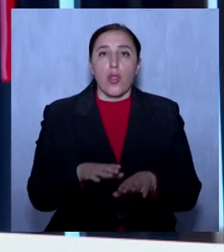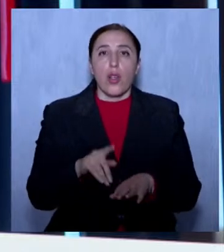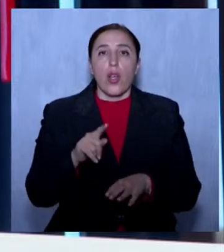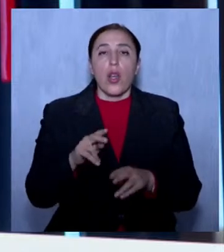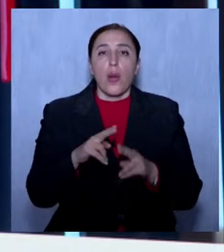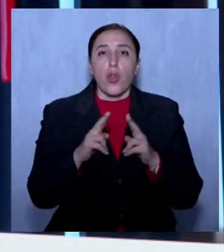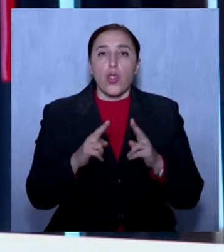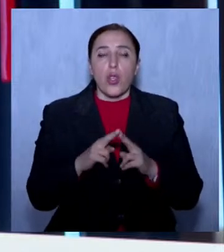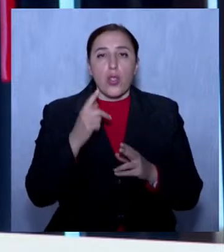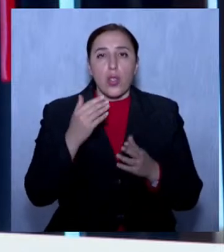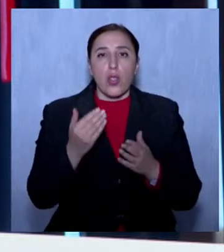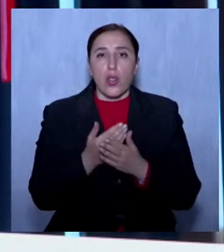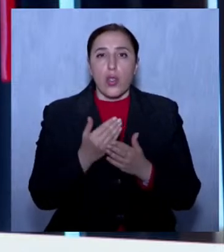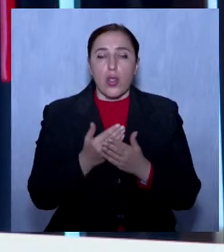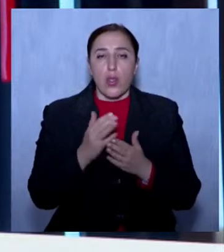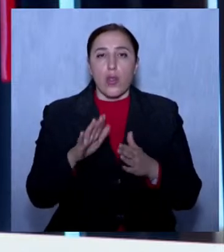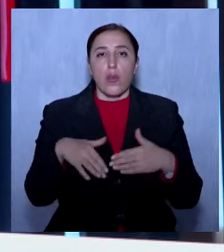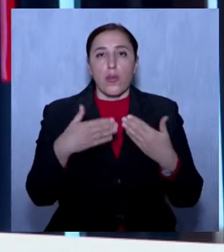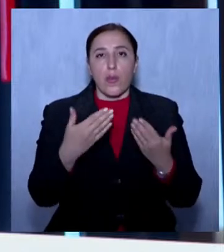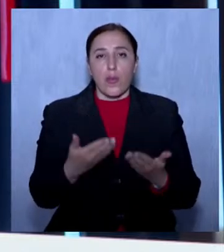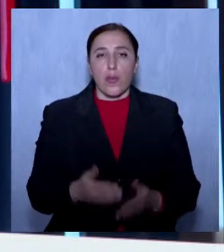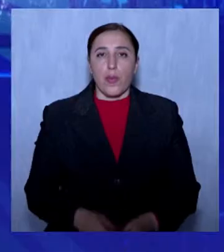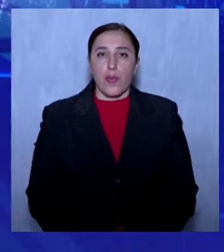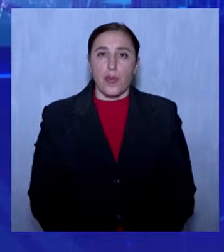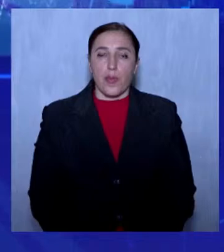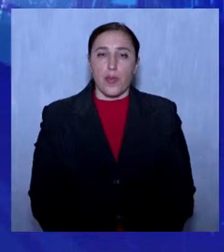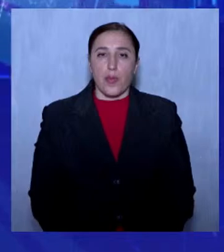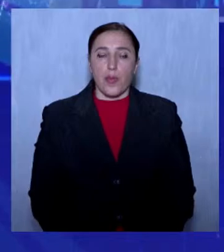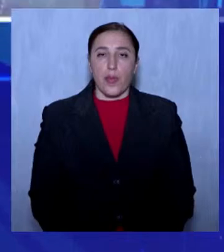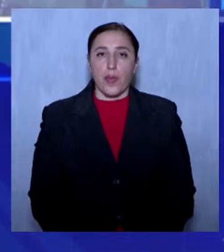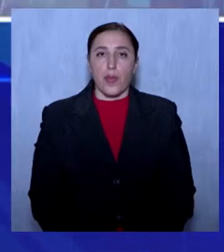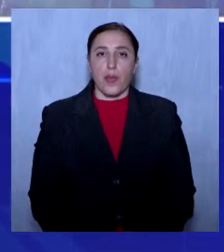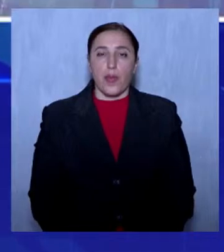Ազգային ուշագրավ թեմաներն էլ ամփոփ տեսաշարով։